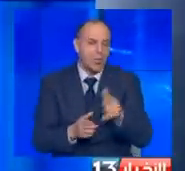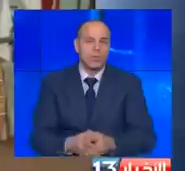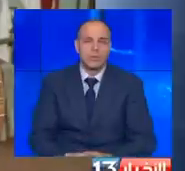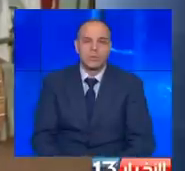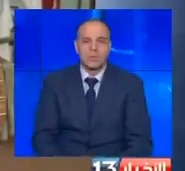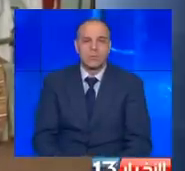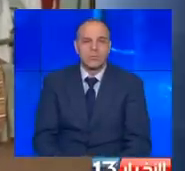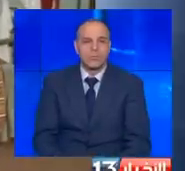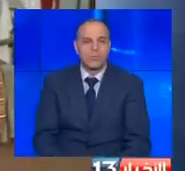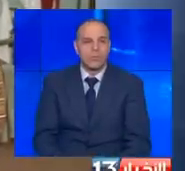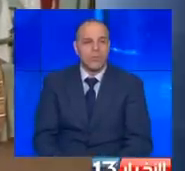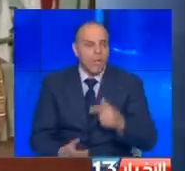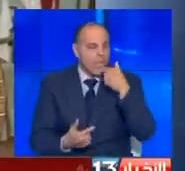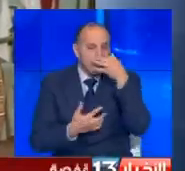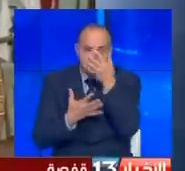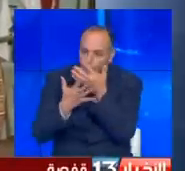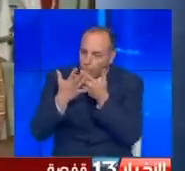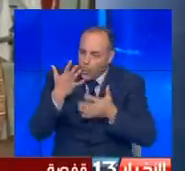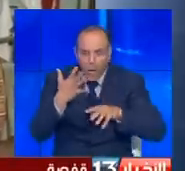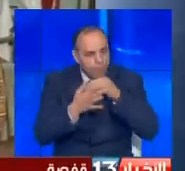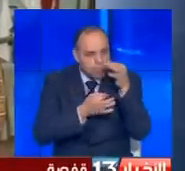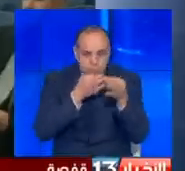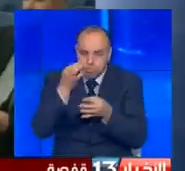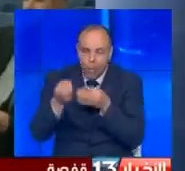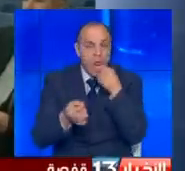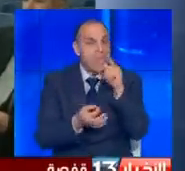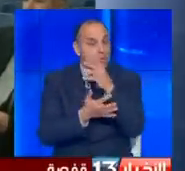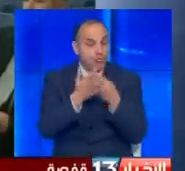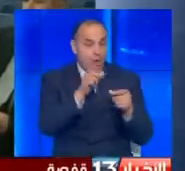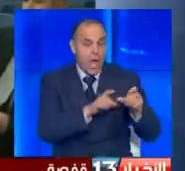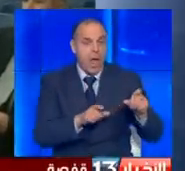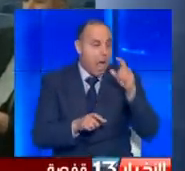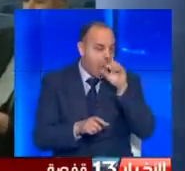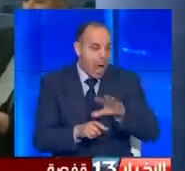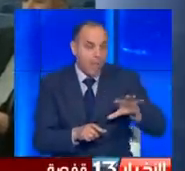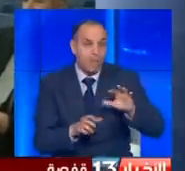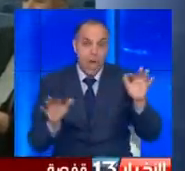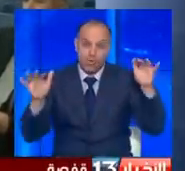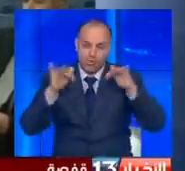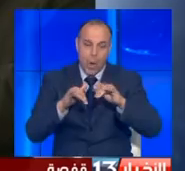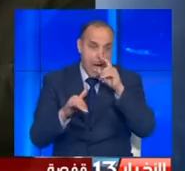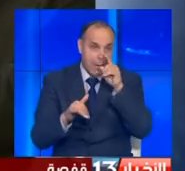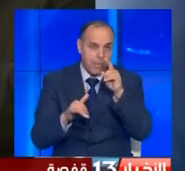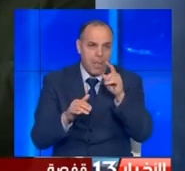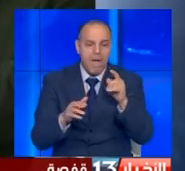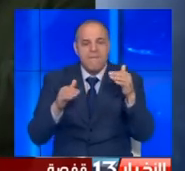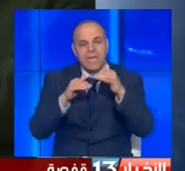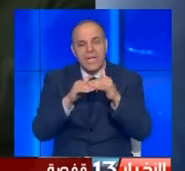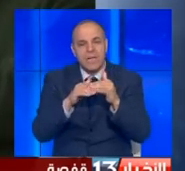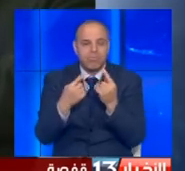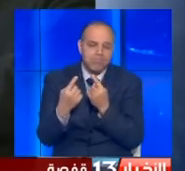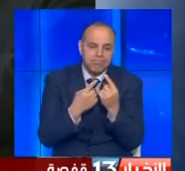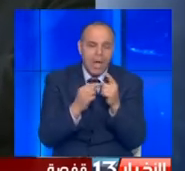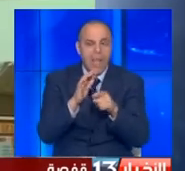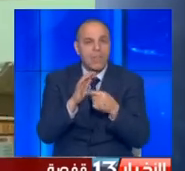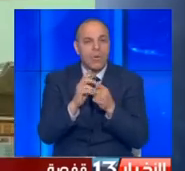بعذب الكلام وسحر نظمي الثلاث اشعر اه من المشرق والمغرب العربي امسيه افتتاح الدوره